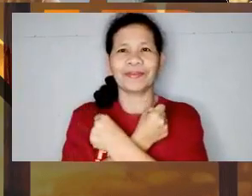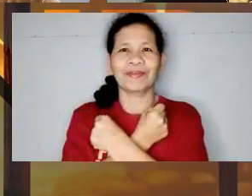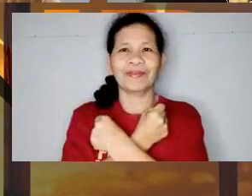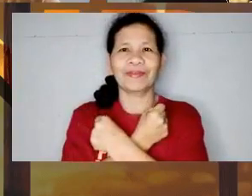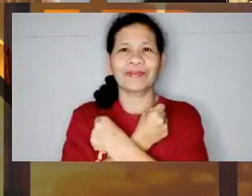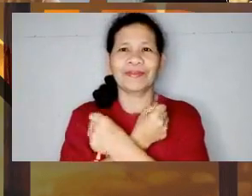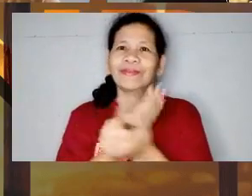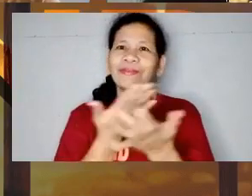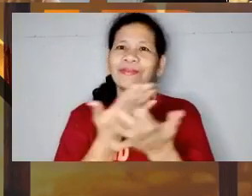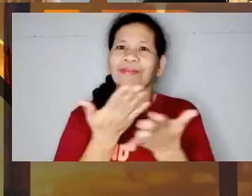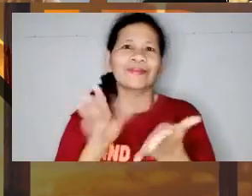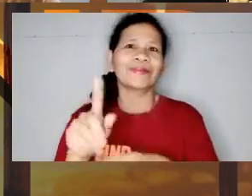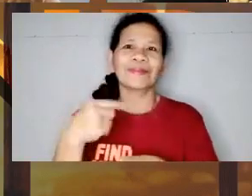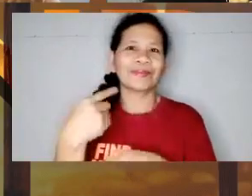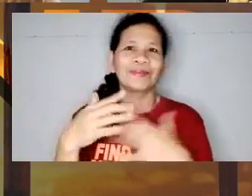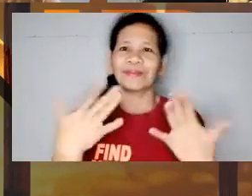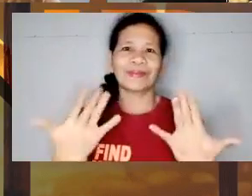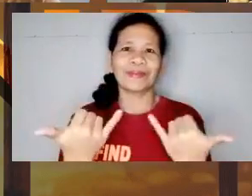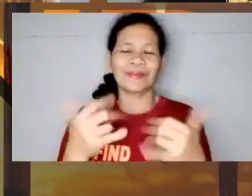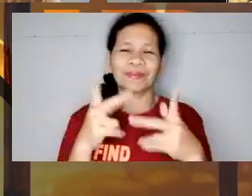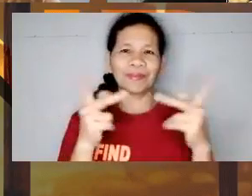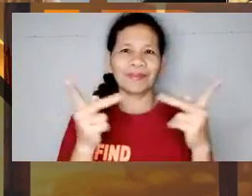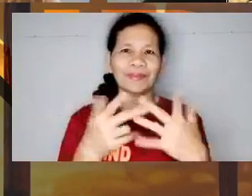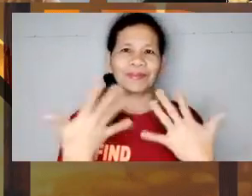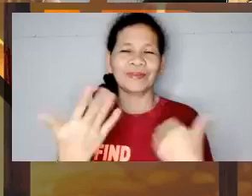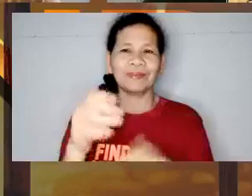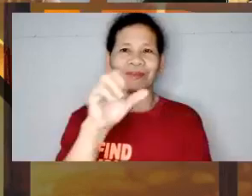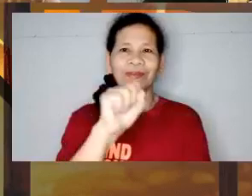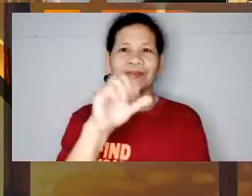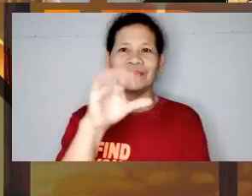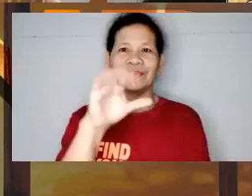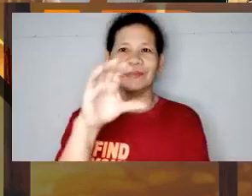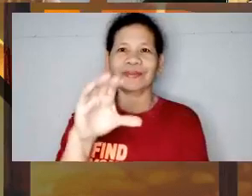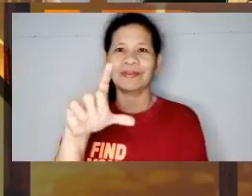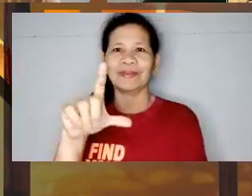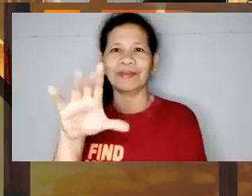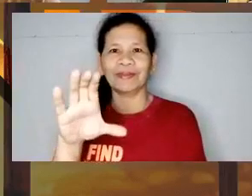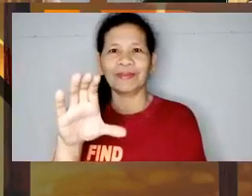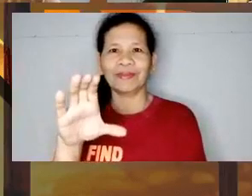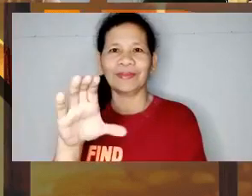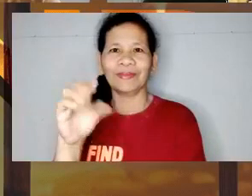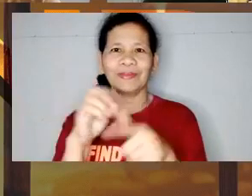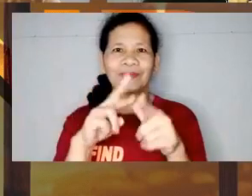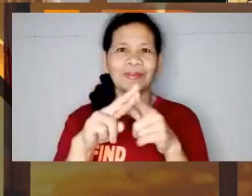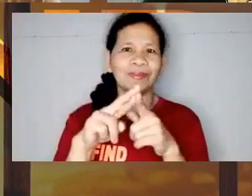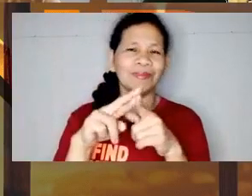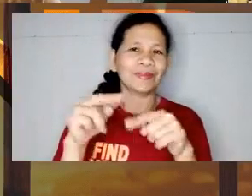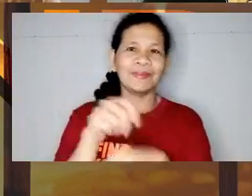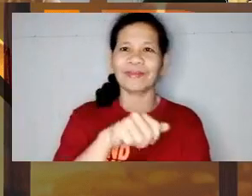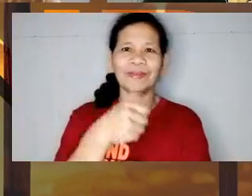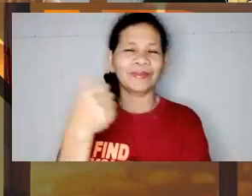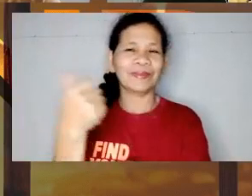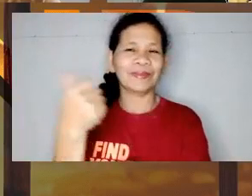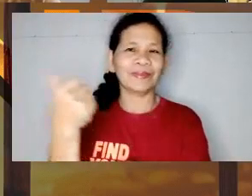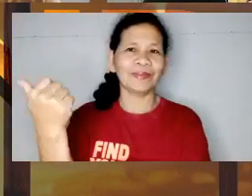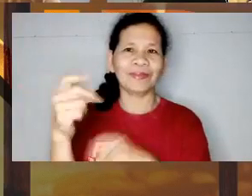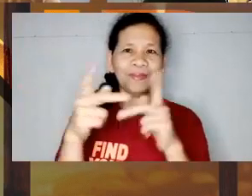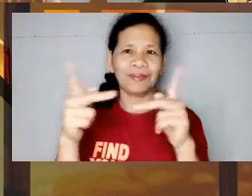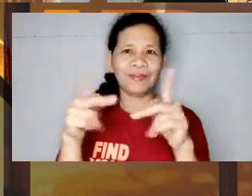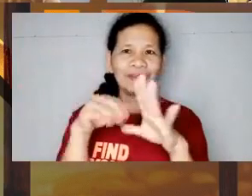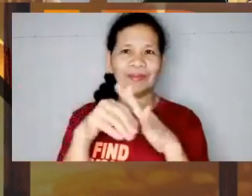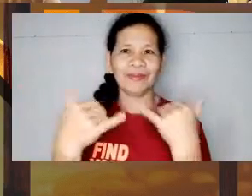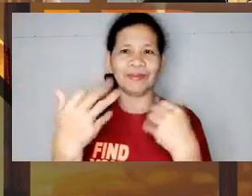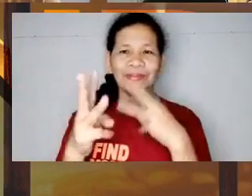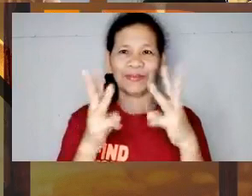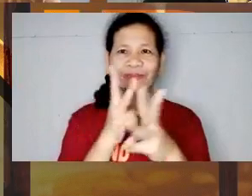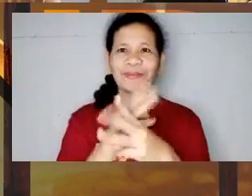kayong dako, dito sa ating South Central Luzon Conference o kung saan man kayong dako sa daigdig. Good